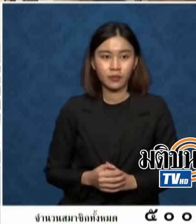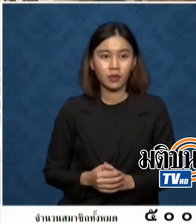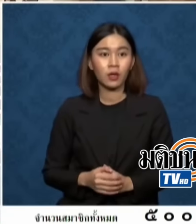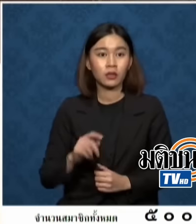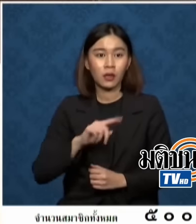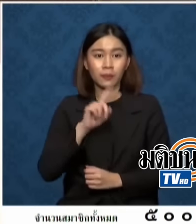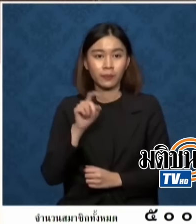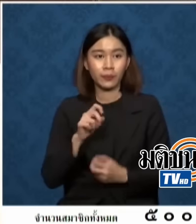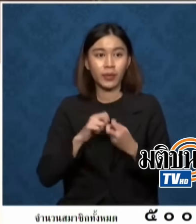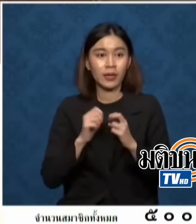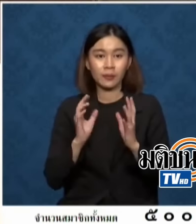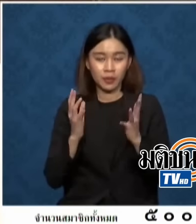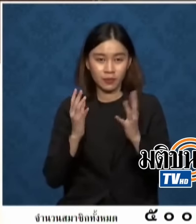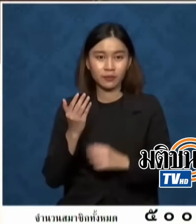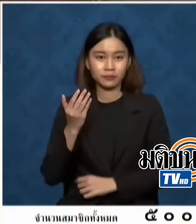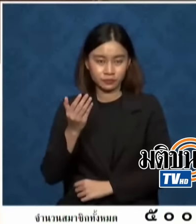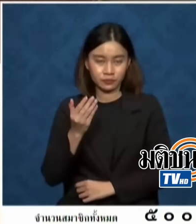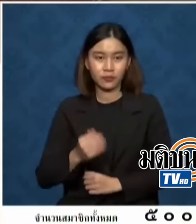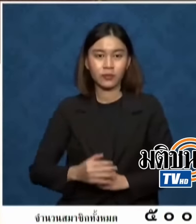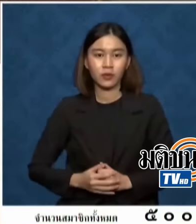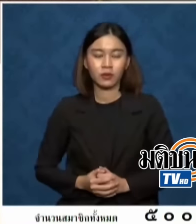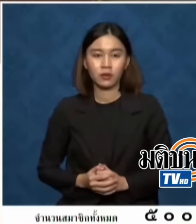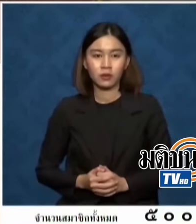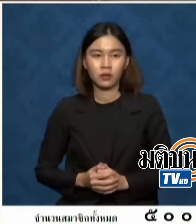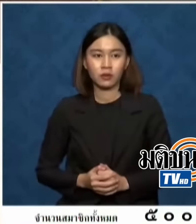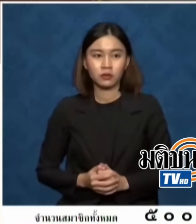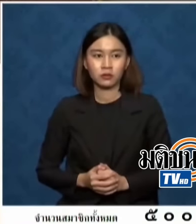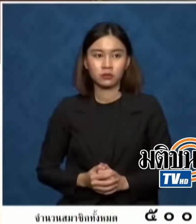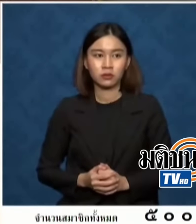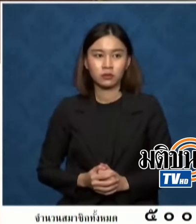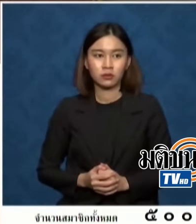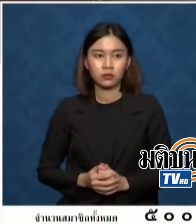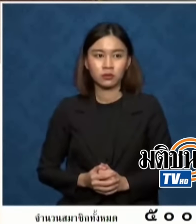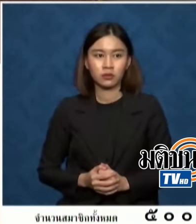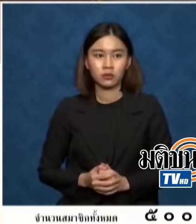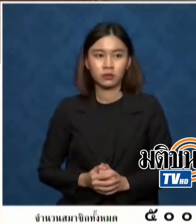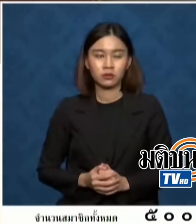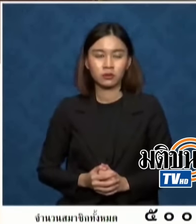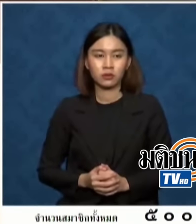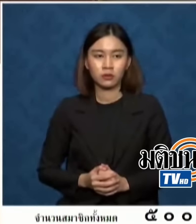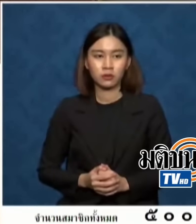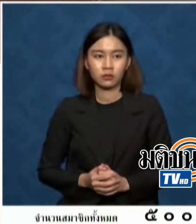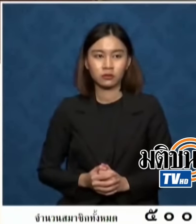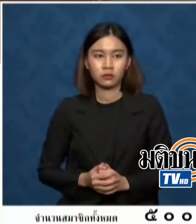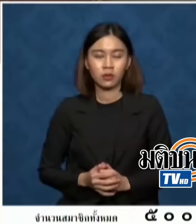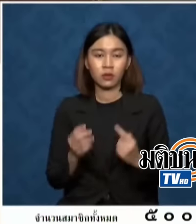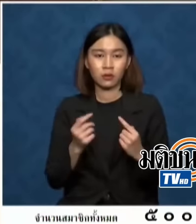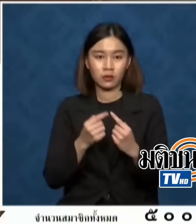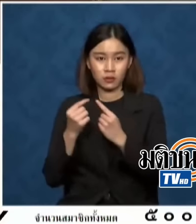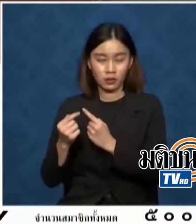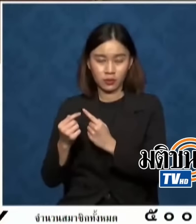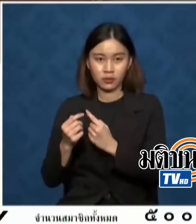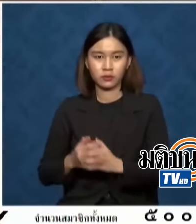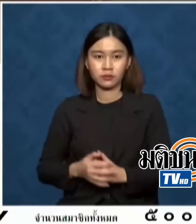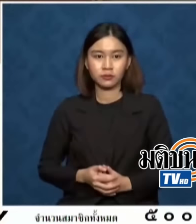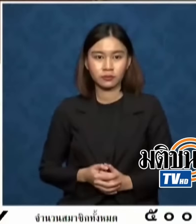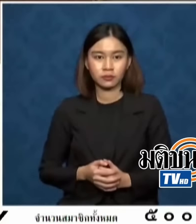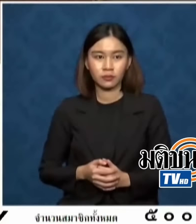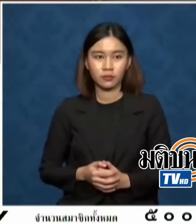ใจนะครับ ครับก็ต่อไปนะครับ